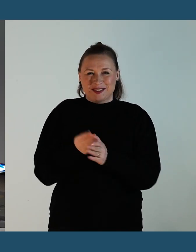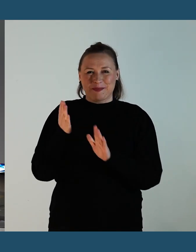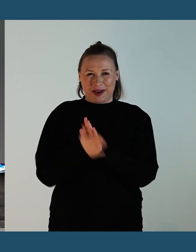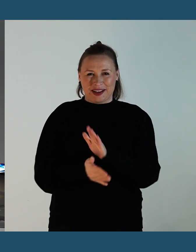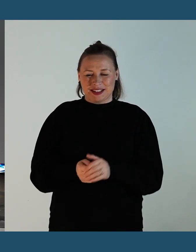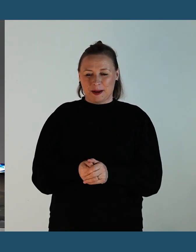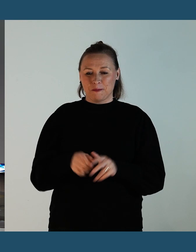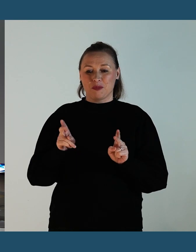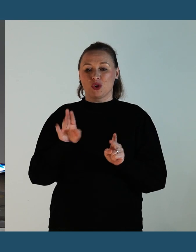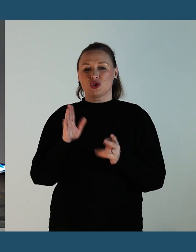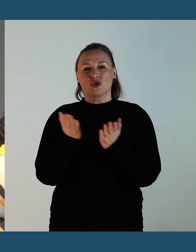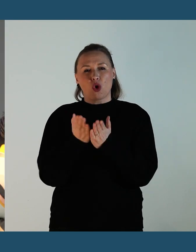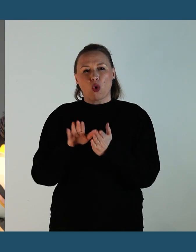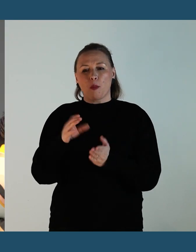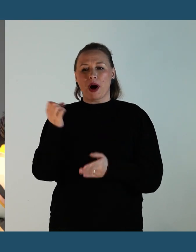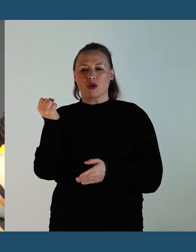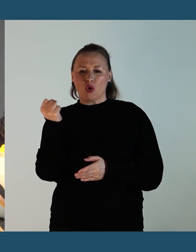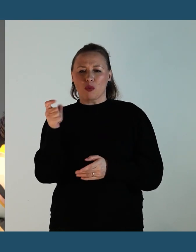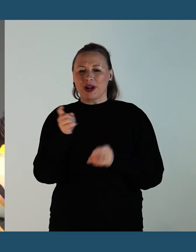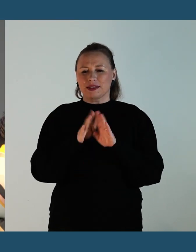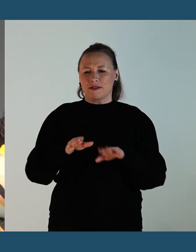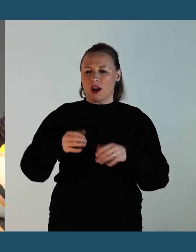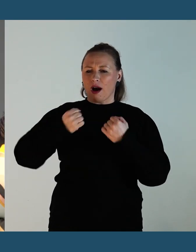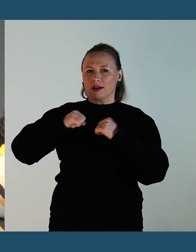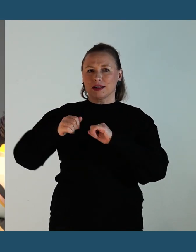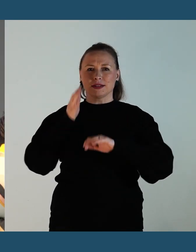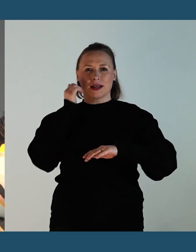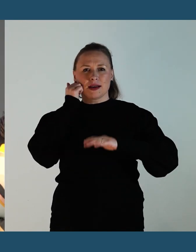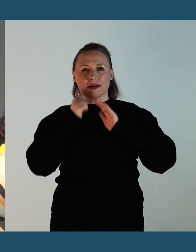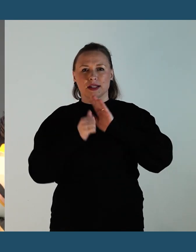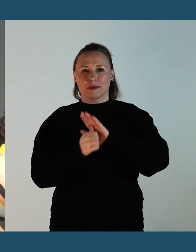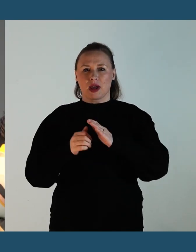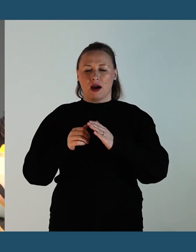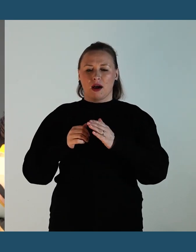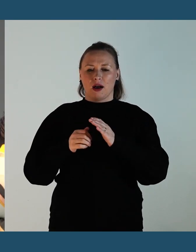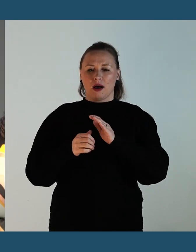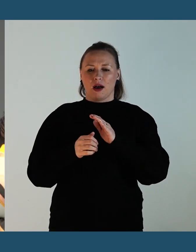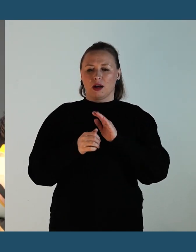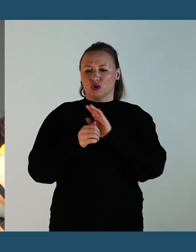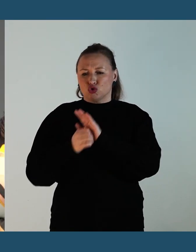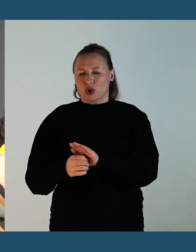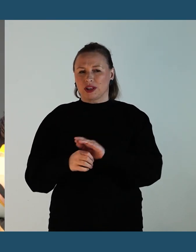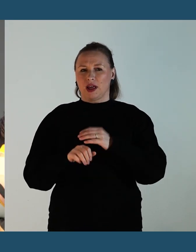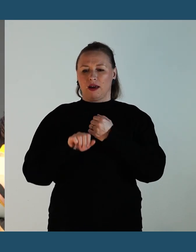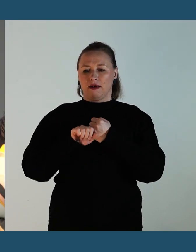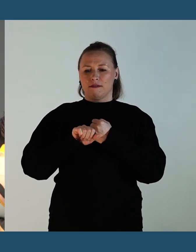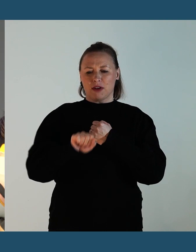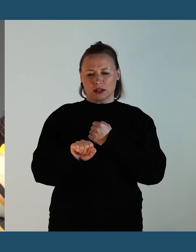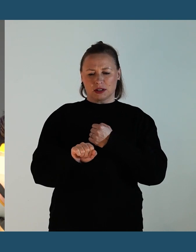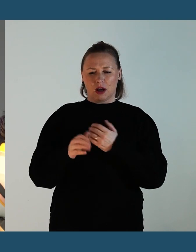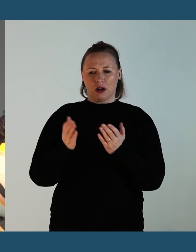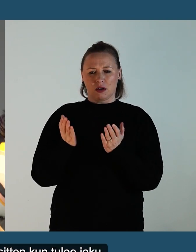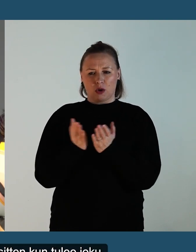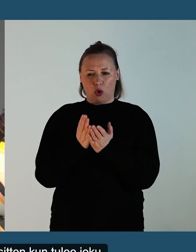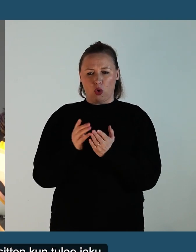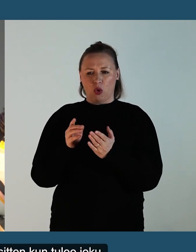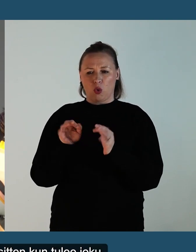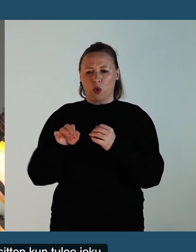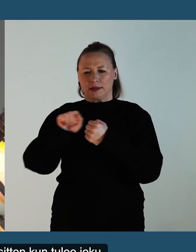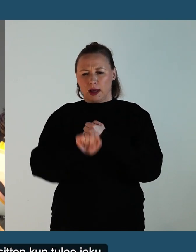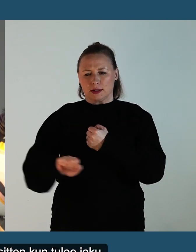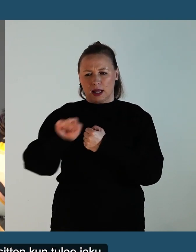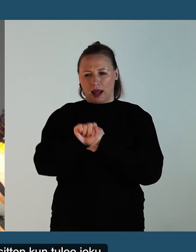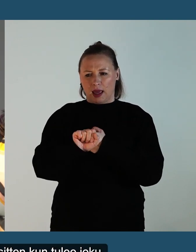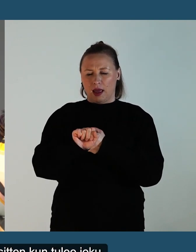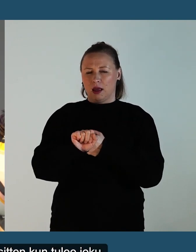kyky aktiivisesti taistella esimerkiksi rasismia vastaan ja syrjintää vastaan, niin pitäisi parantaa. Et mehän monesti ajatellaan, että kun ei mitään